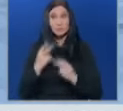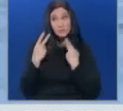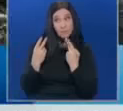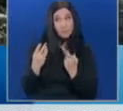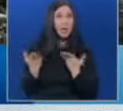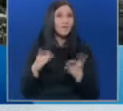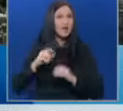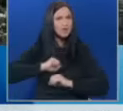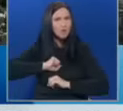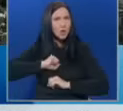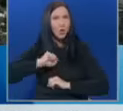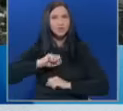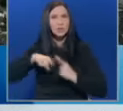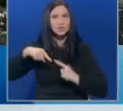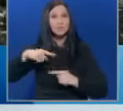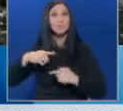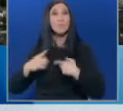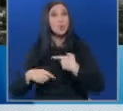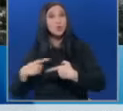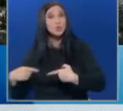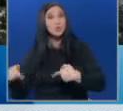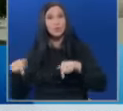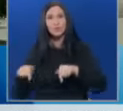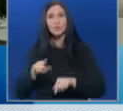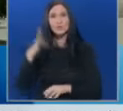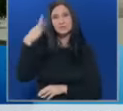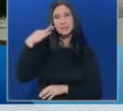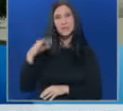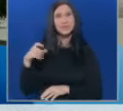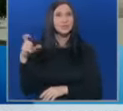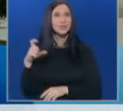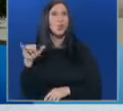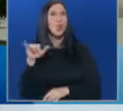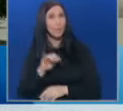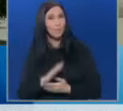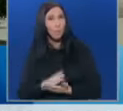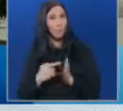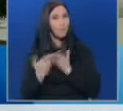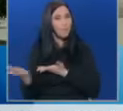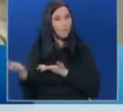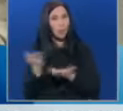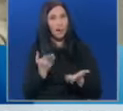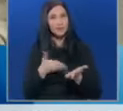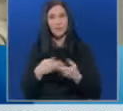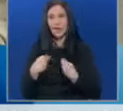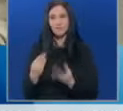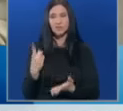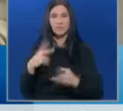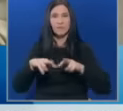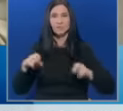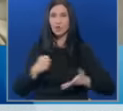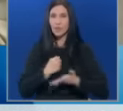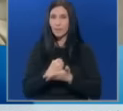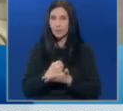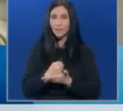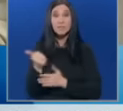с каква скорост се развиват процедурите тук. Днес президентът Сакиралурупулу покани, за да връчи първия проучвателен